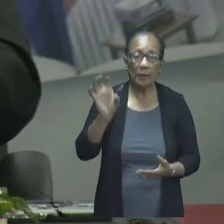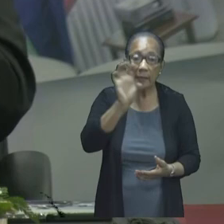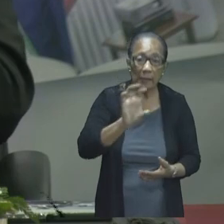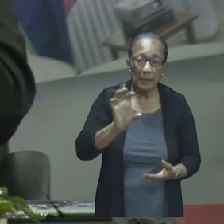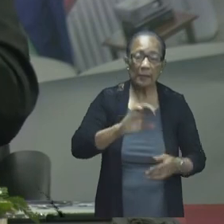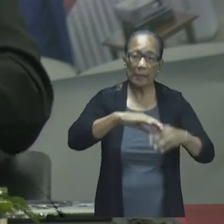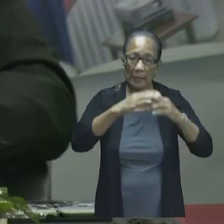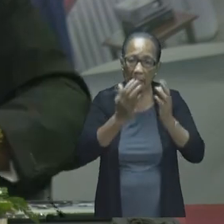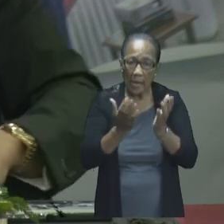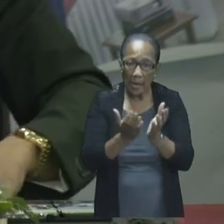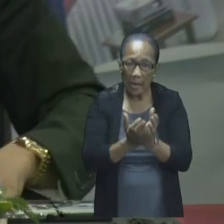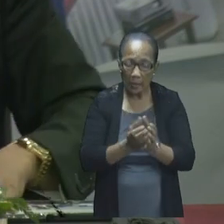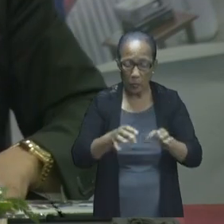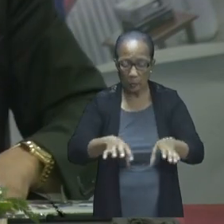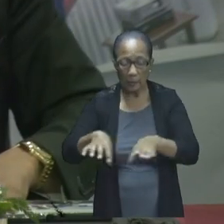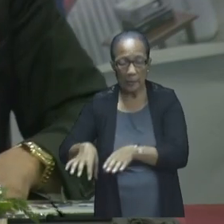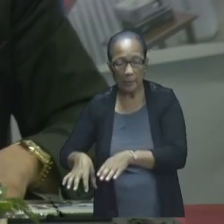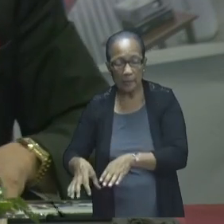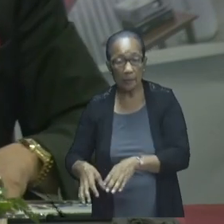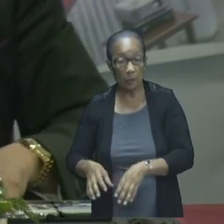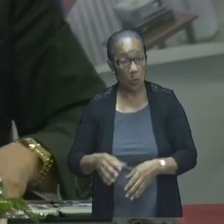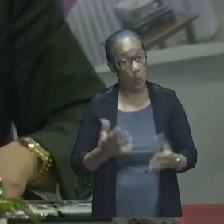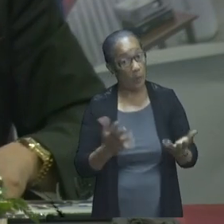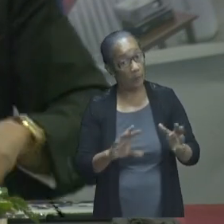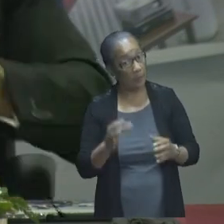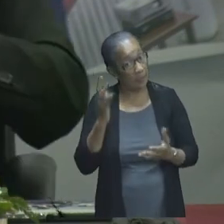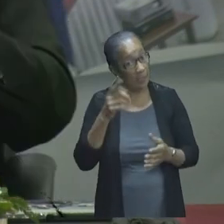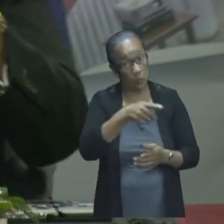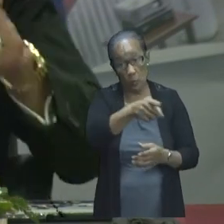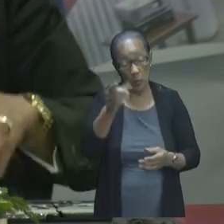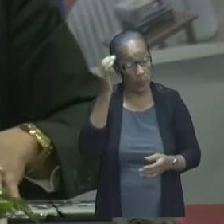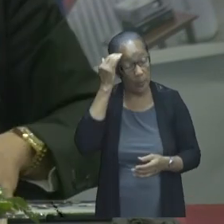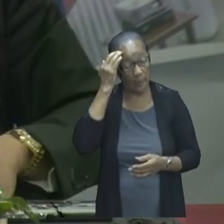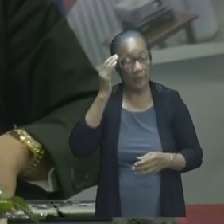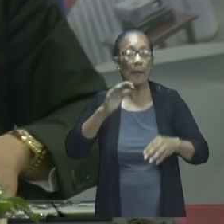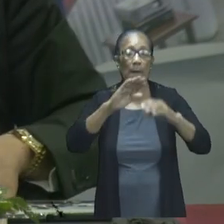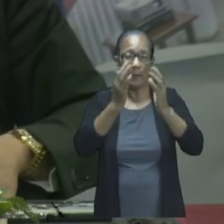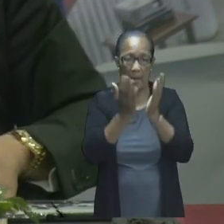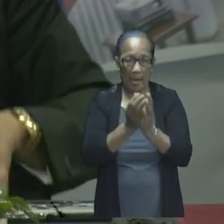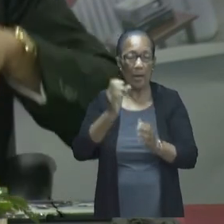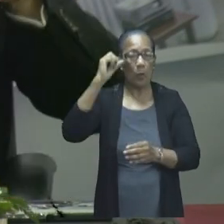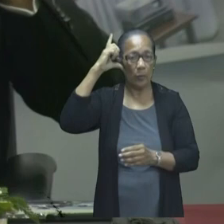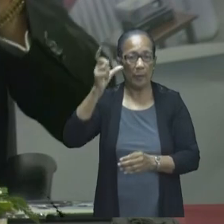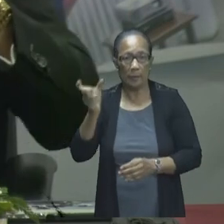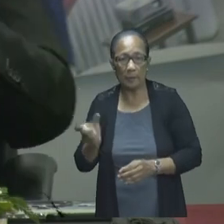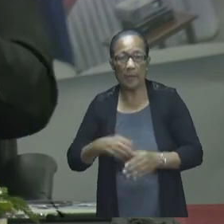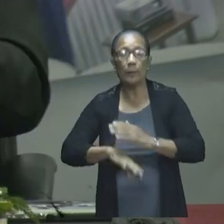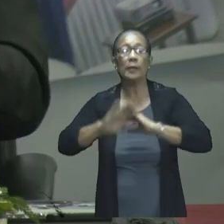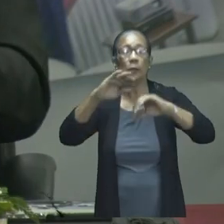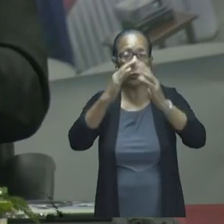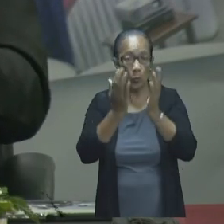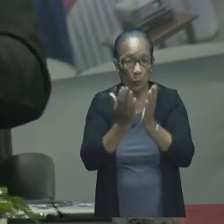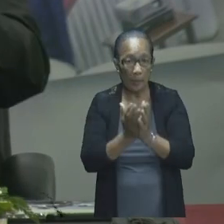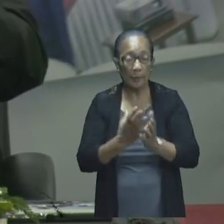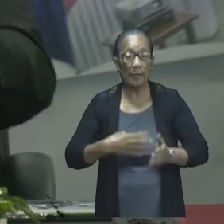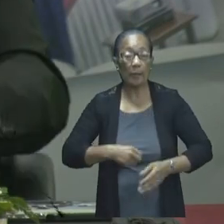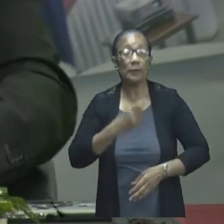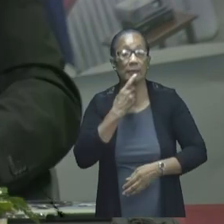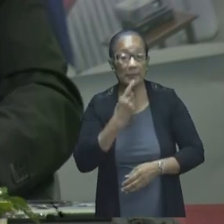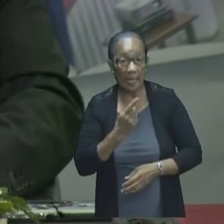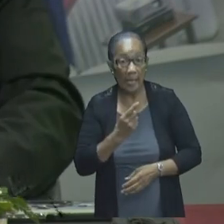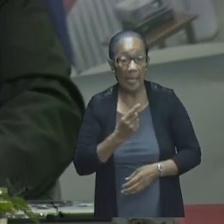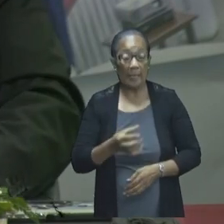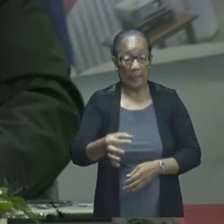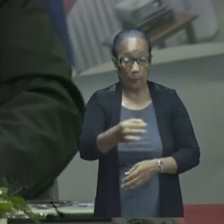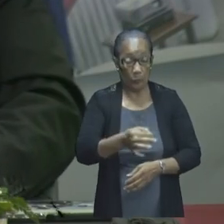containers hier te brengen want misschien weten jullie dat niet maar alle wetenschappers in de wereld hebben al vastgesteld dat die positie